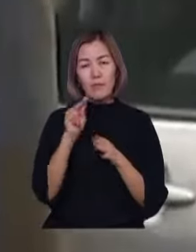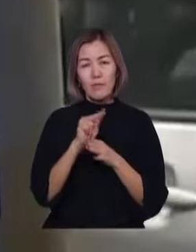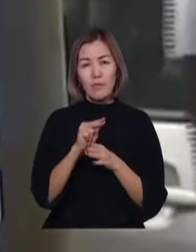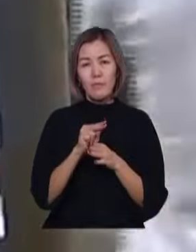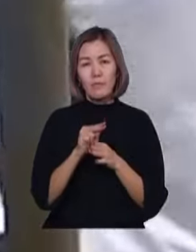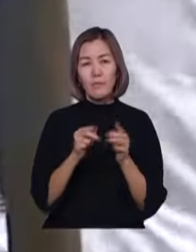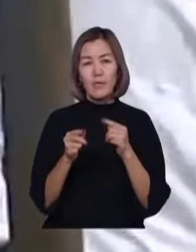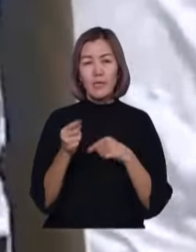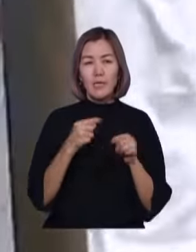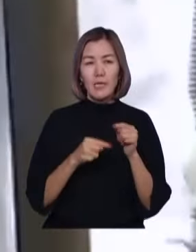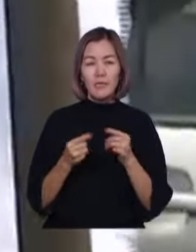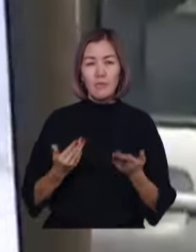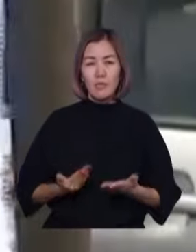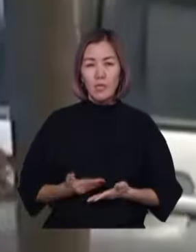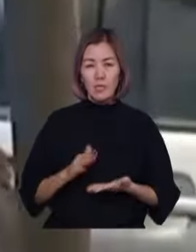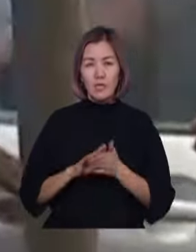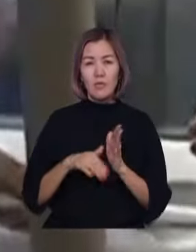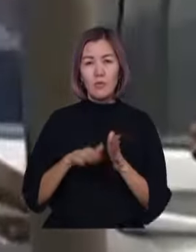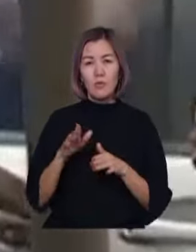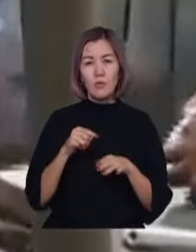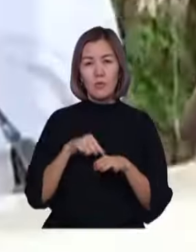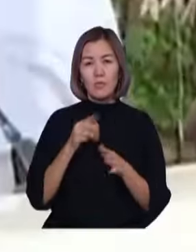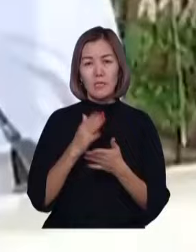кәсіби әлеуетін дамытуға ықпал еткен.